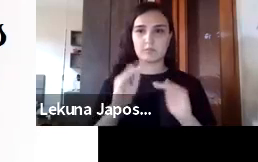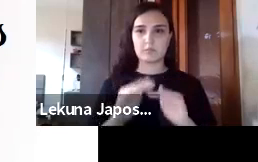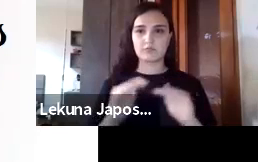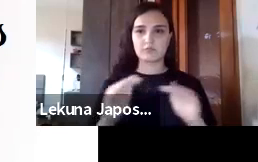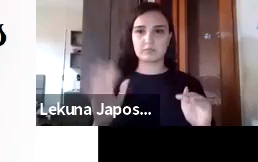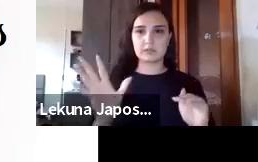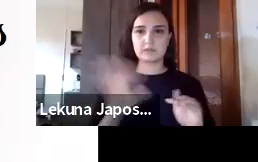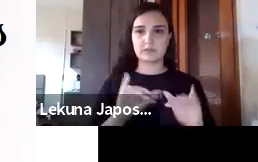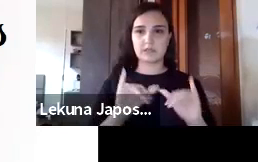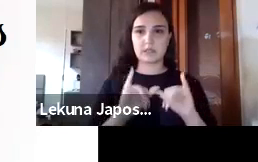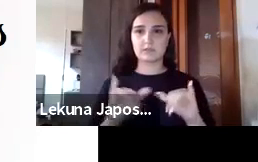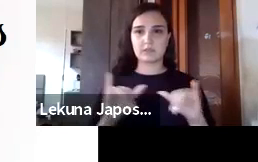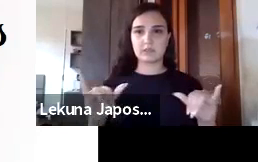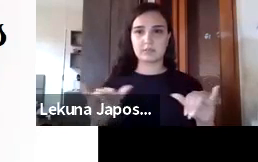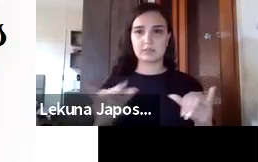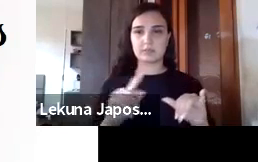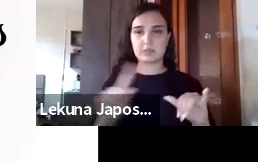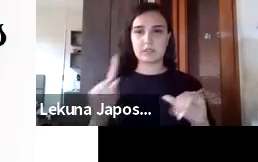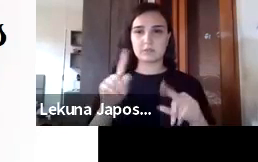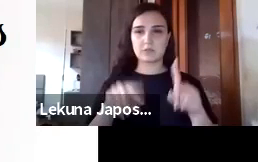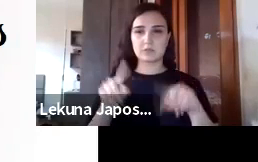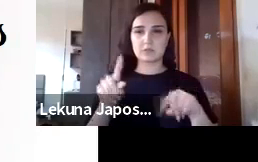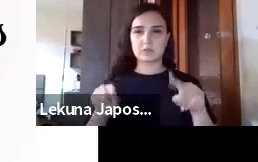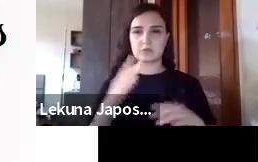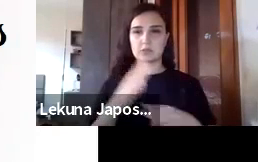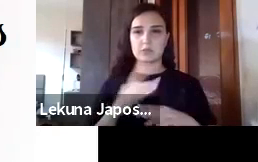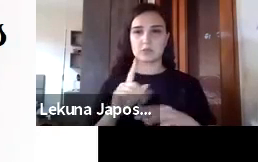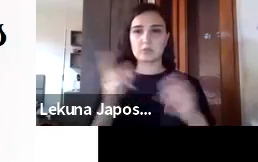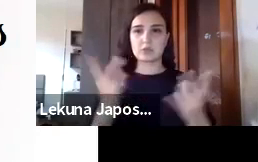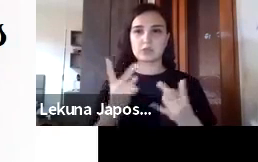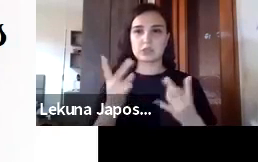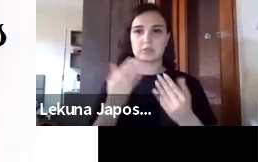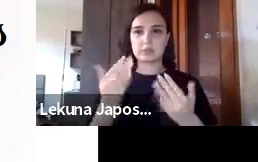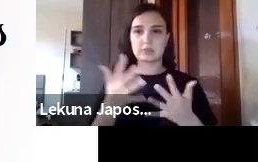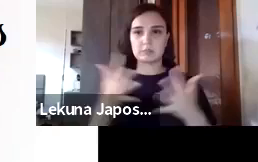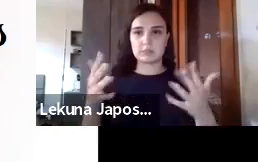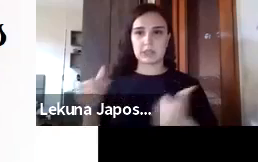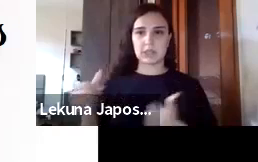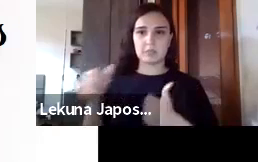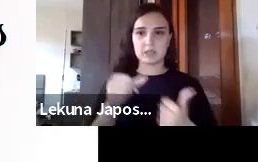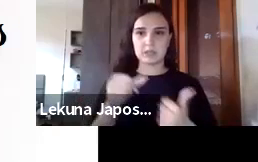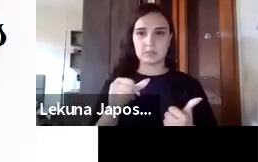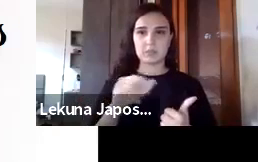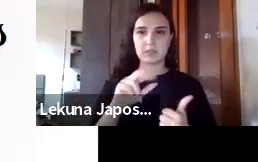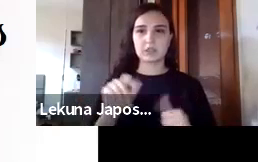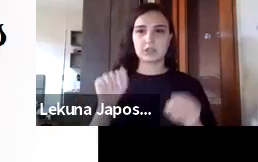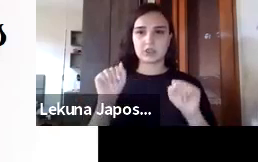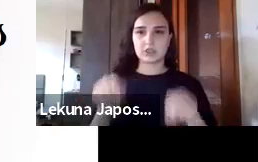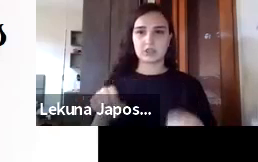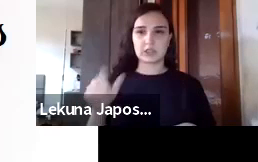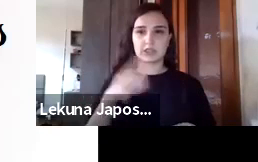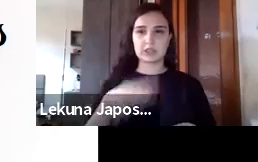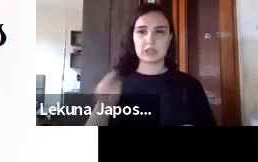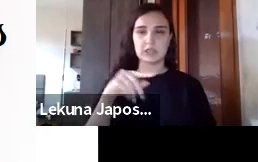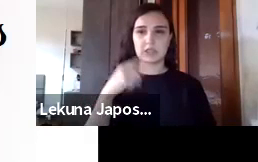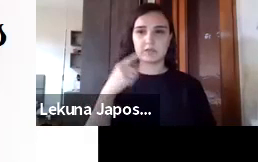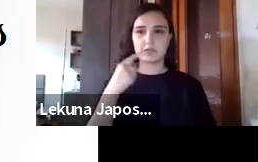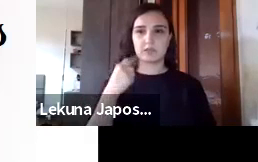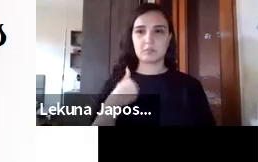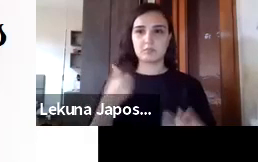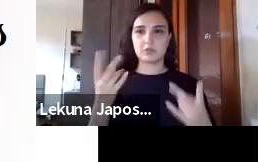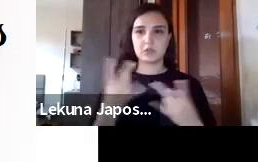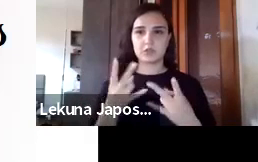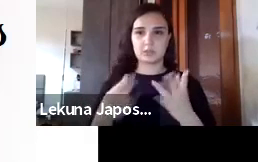ტიპის განვითარებაზე, ხო? მაგრამ ზოგჯერ არის, რომ გჭირდებათ კიდევ დახმარება ამ შემთხვევაშიც და შეგიძლიათ თქვათ, რომ იცი რა, მე